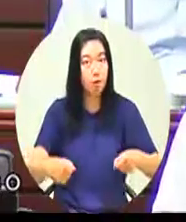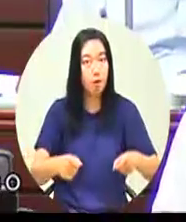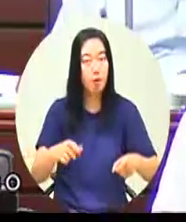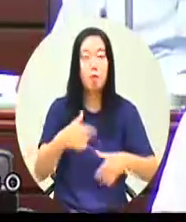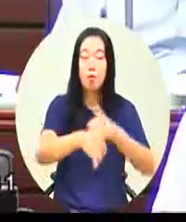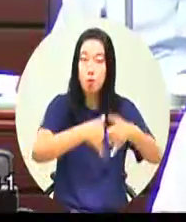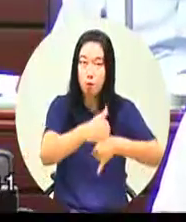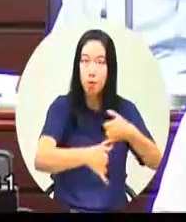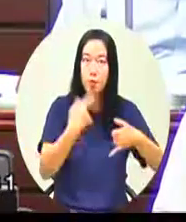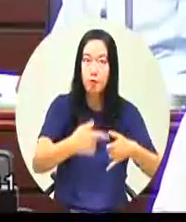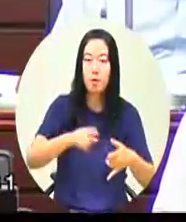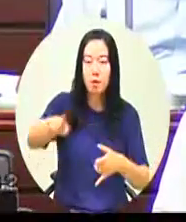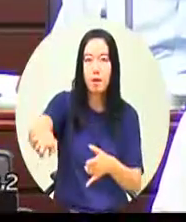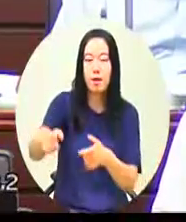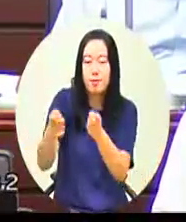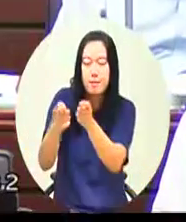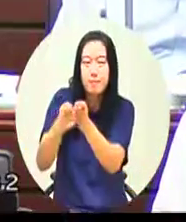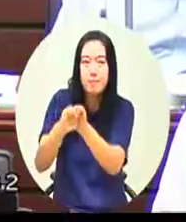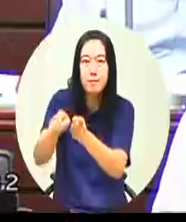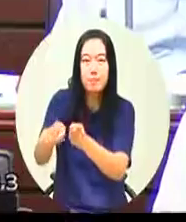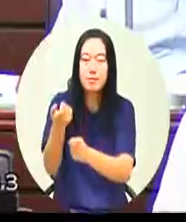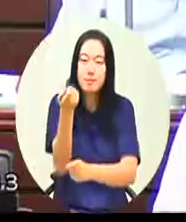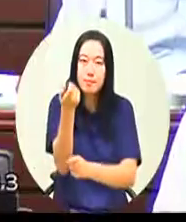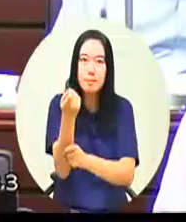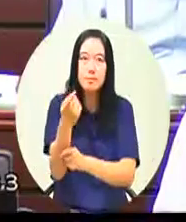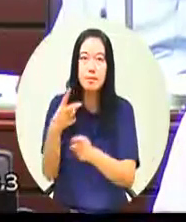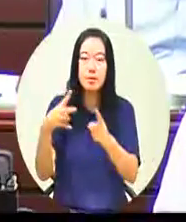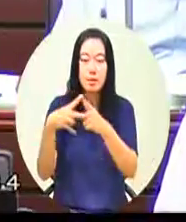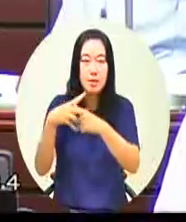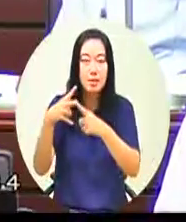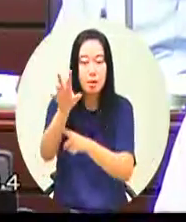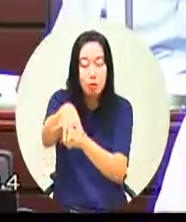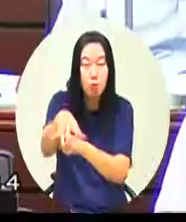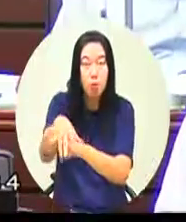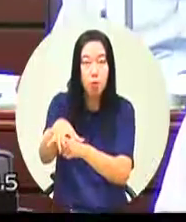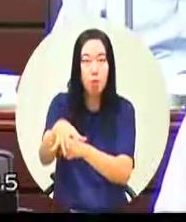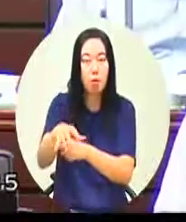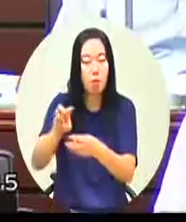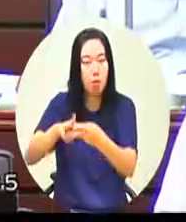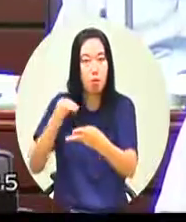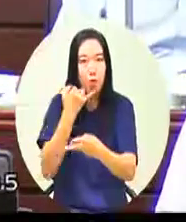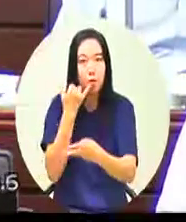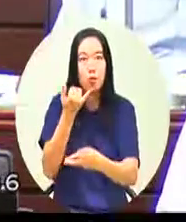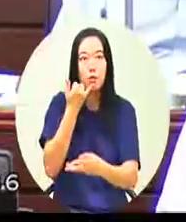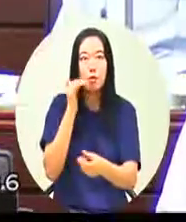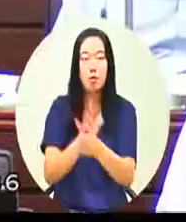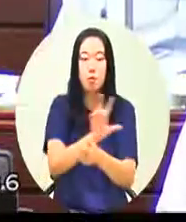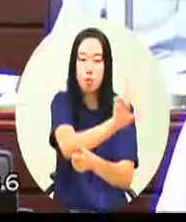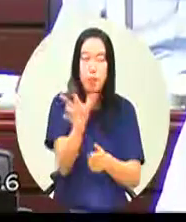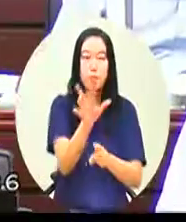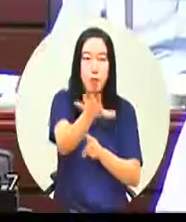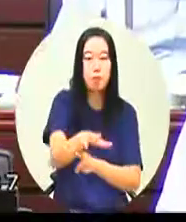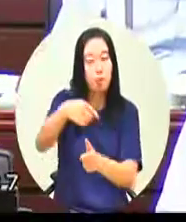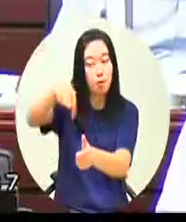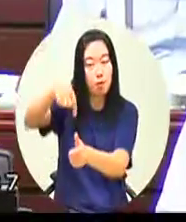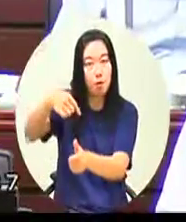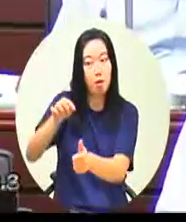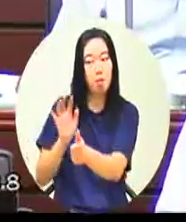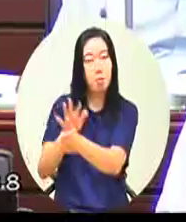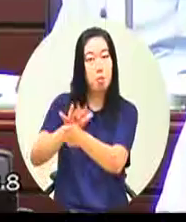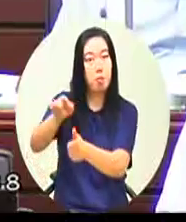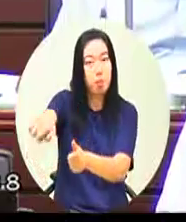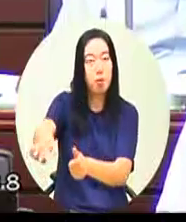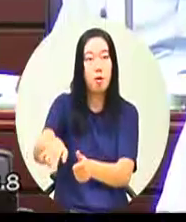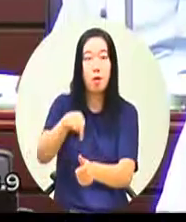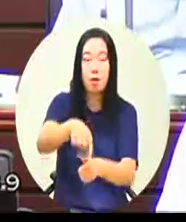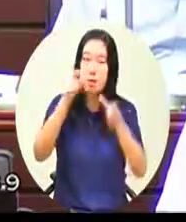个迷你小农田，让我们都市的小朋友透过我们一些行农的教导，让他更认识我们在地农